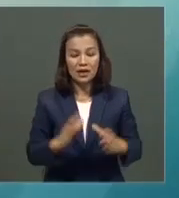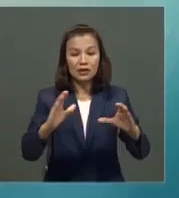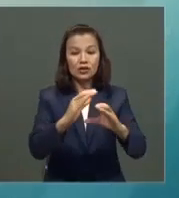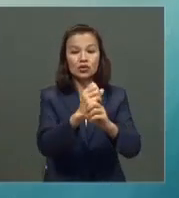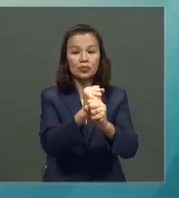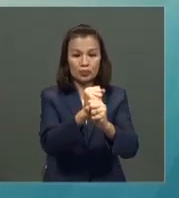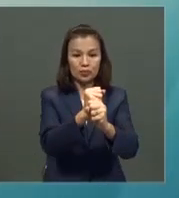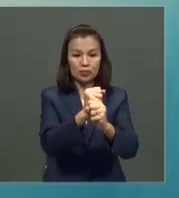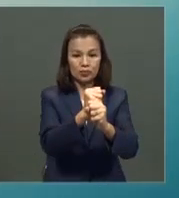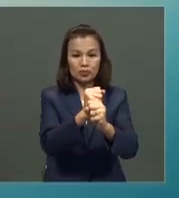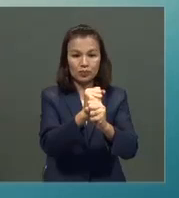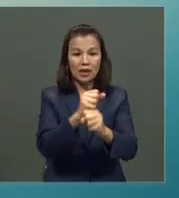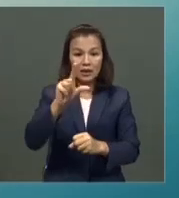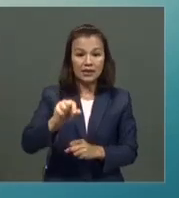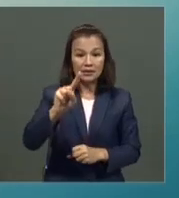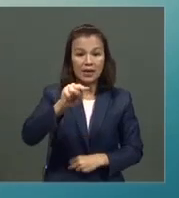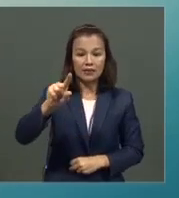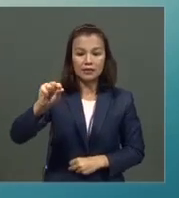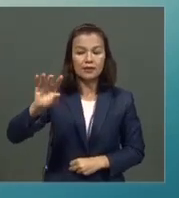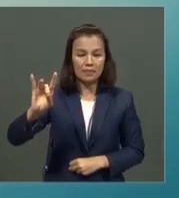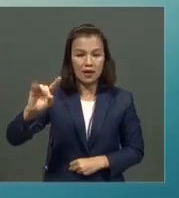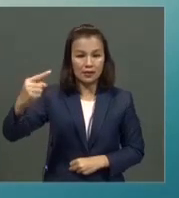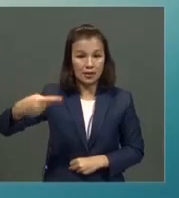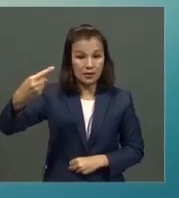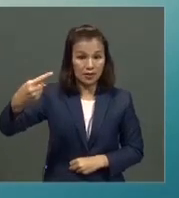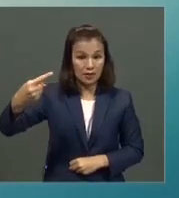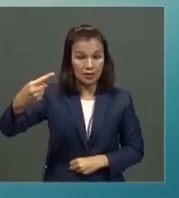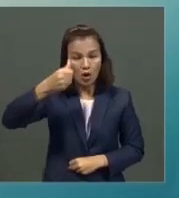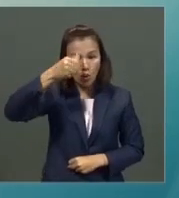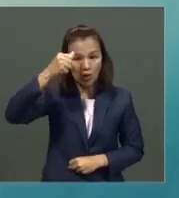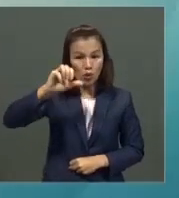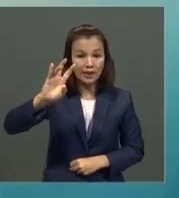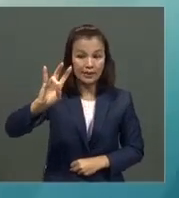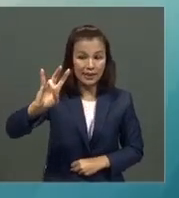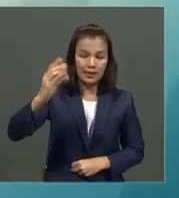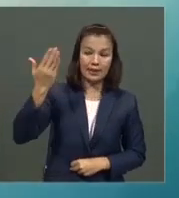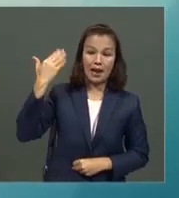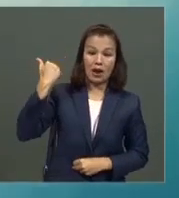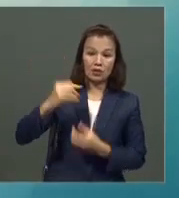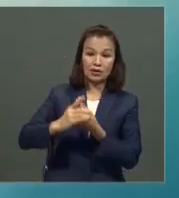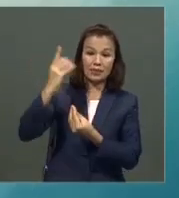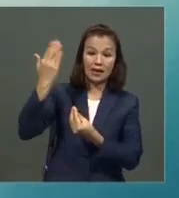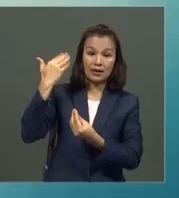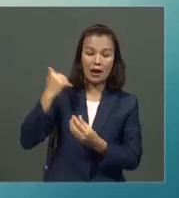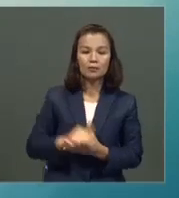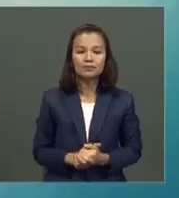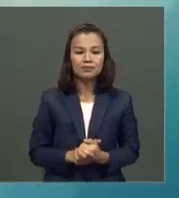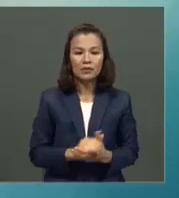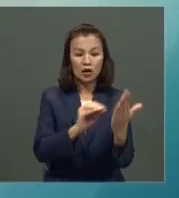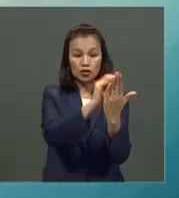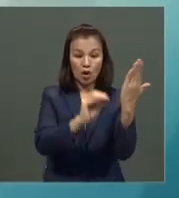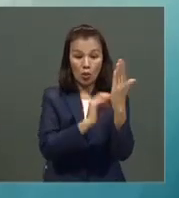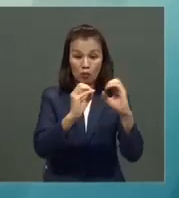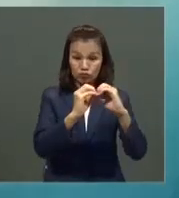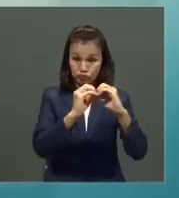ดนึง21ถึง28มกราคมคือ7วันที่ผ่านมาเนี่ยนะคะจังหวัดที่ไม่มีผู้ติดเชื้อเลยเ